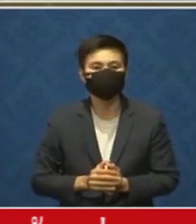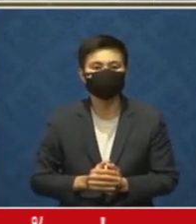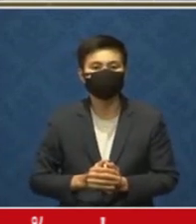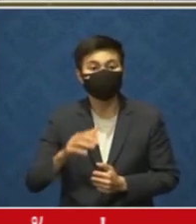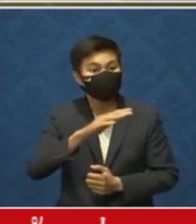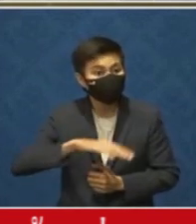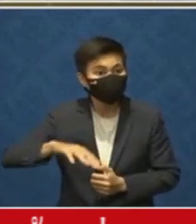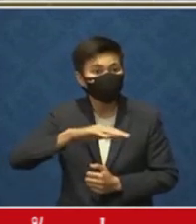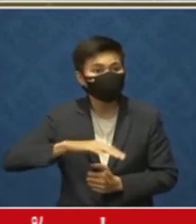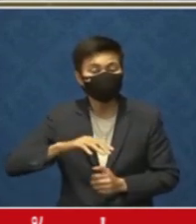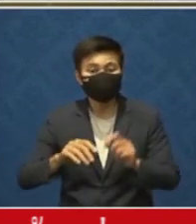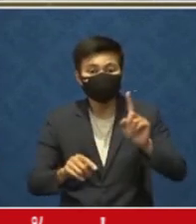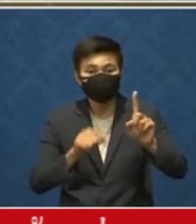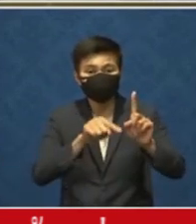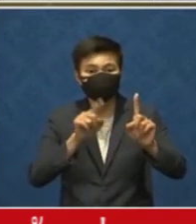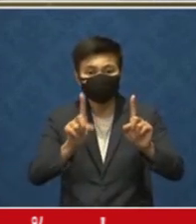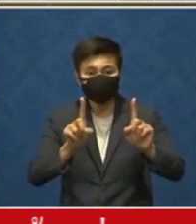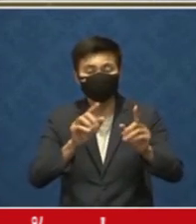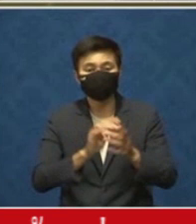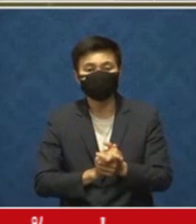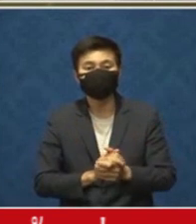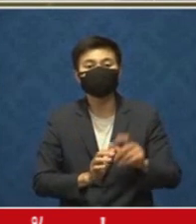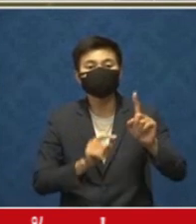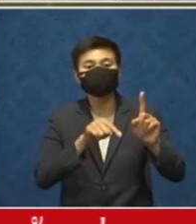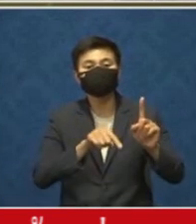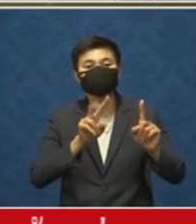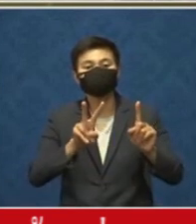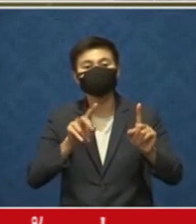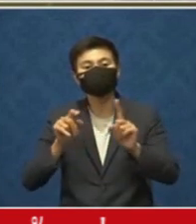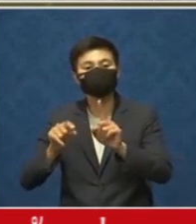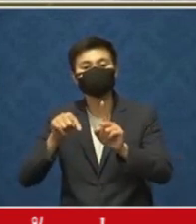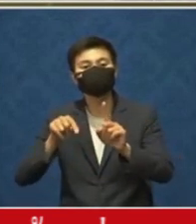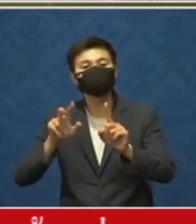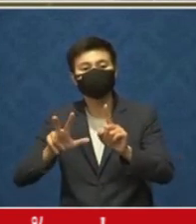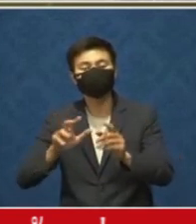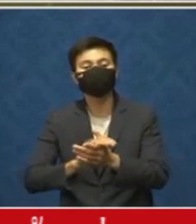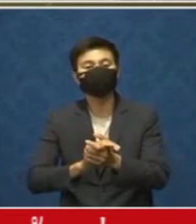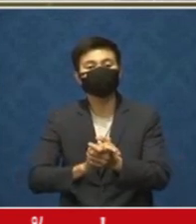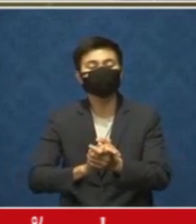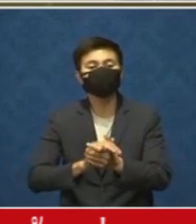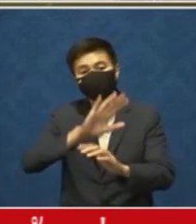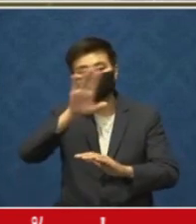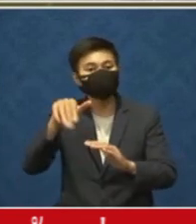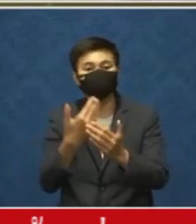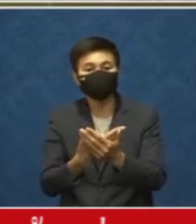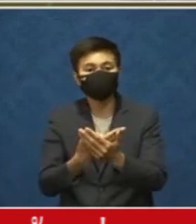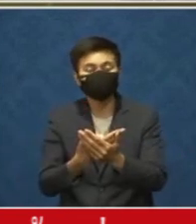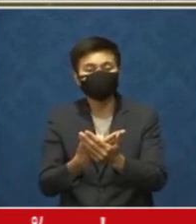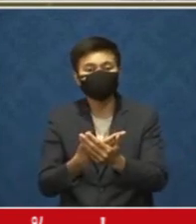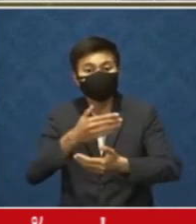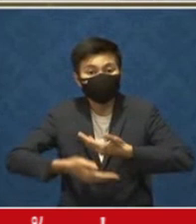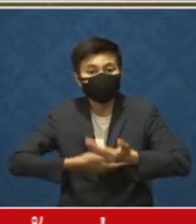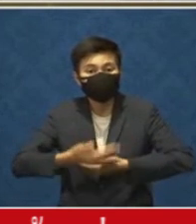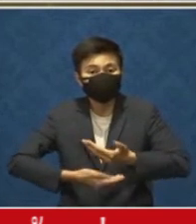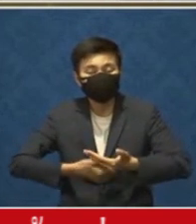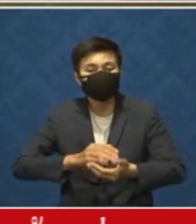างเนี่ย1.1นะครับ 1.2 1.3 เนี่ยนะครับทุกอย่างเนี่ยราคานะครับท่านประธานครับ